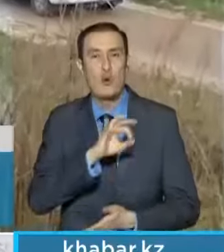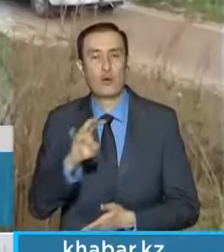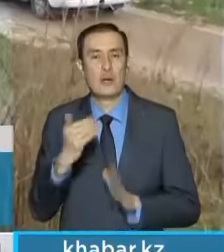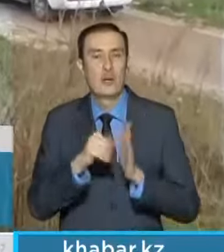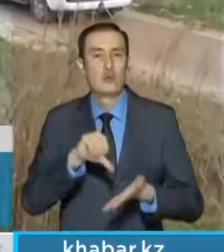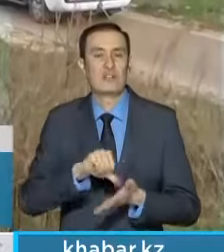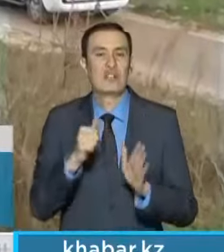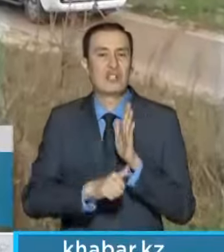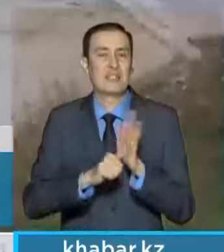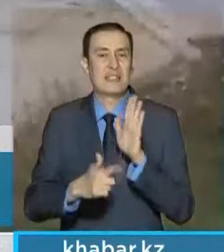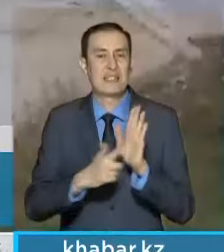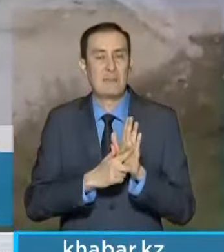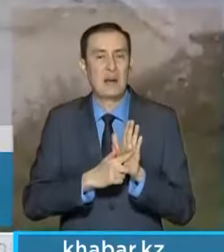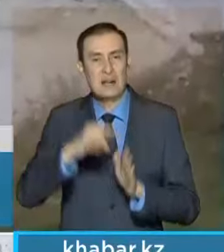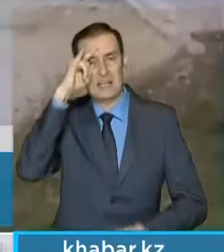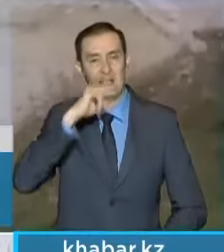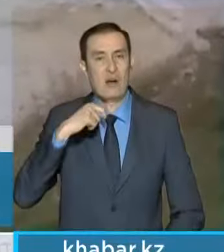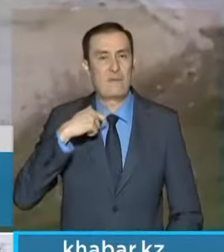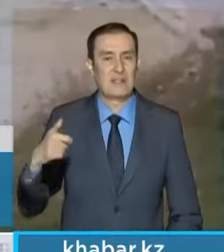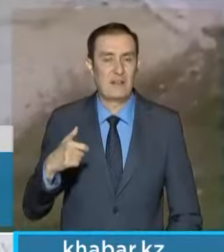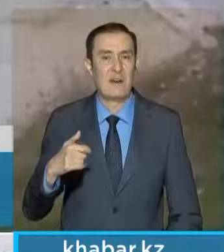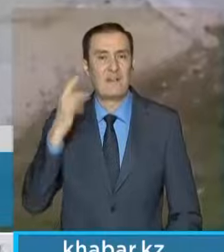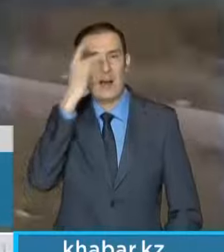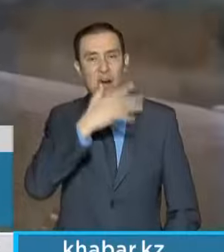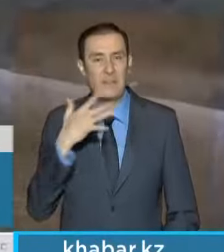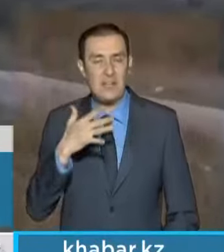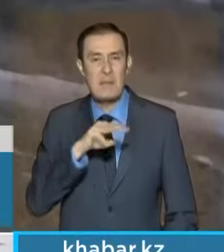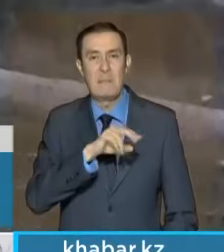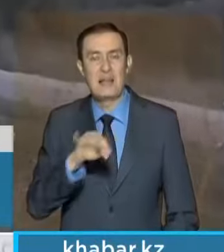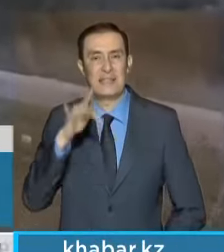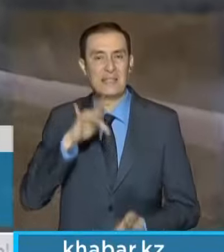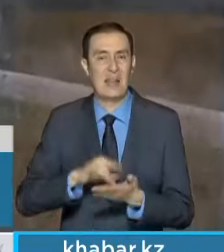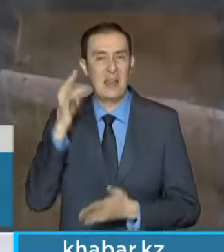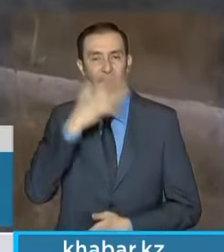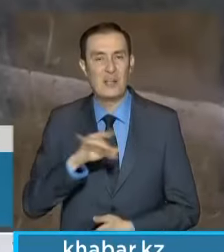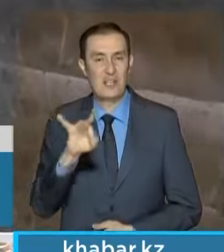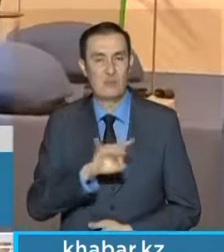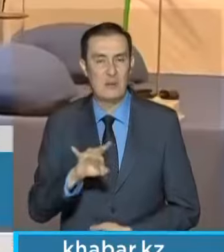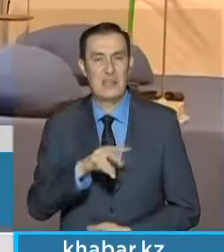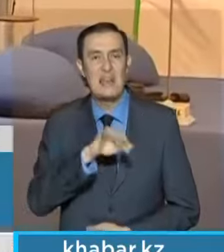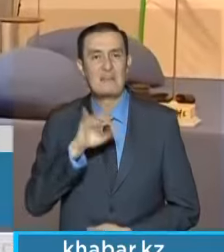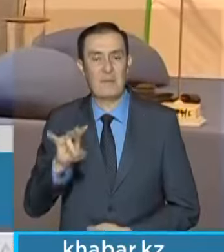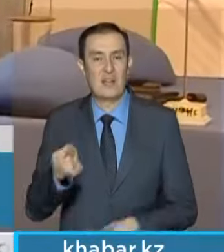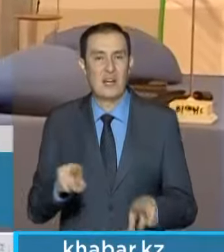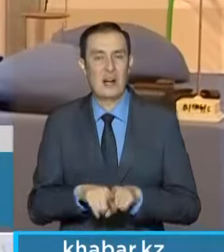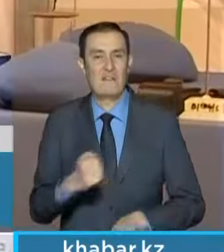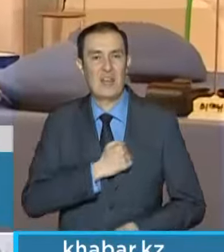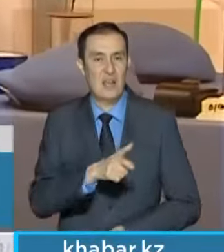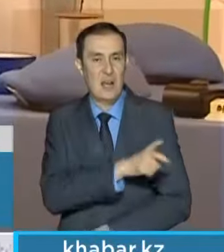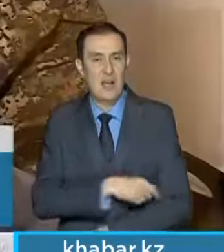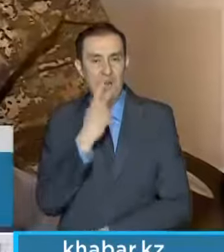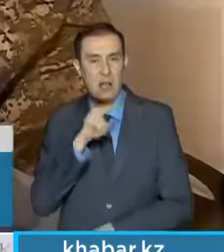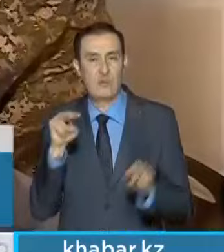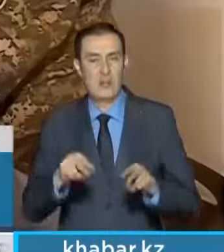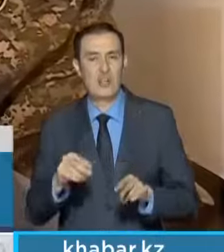приняли 67 казахстанских офицеров в Западной Сахаре, Кот-д'Ивуаре, Мали, Центральноафриканской Республике и Ливане в качестве военных наблюдателей